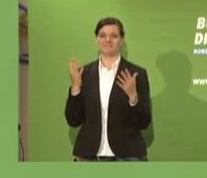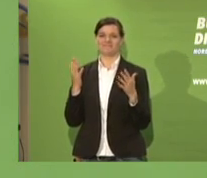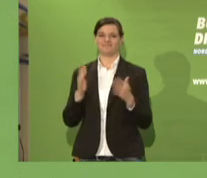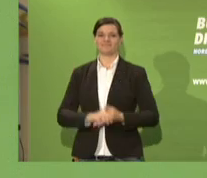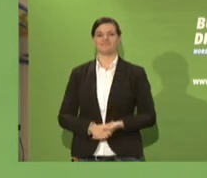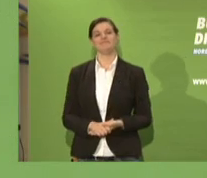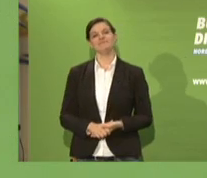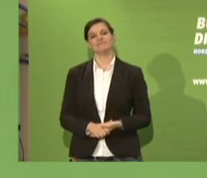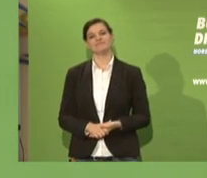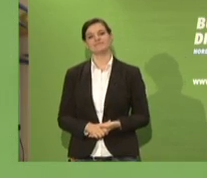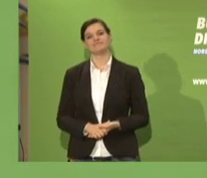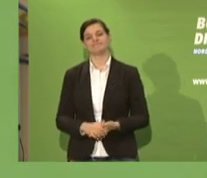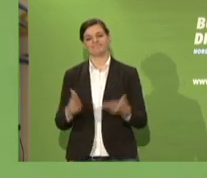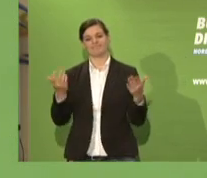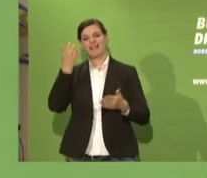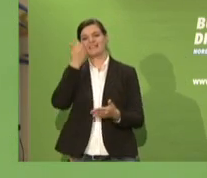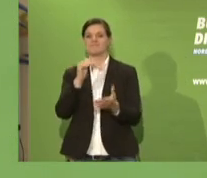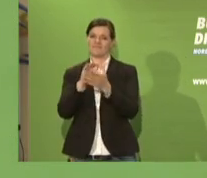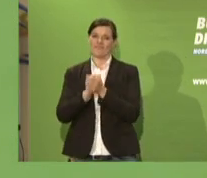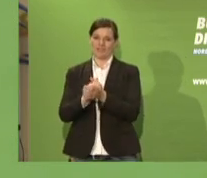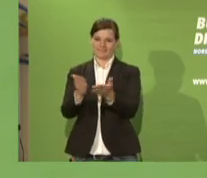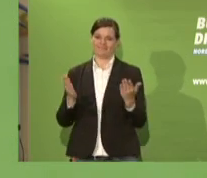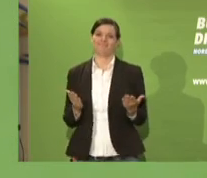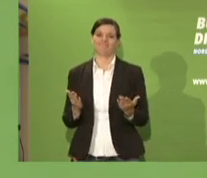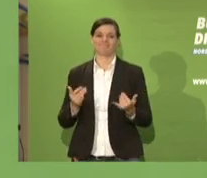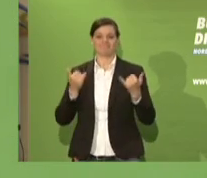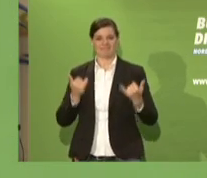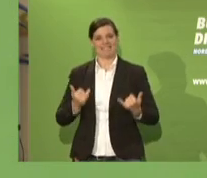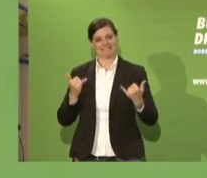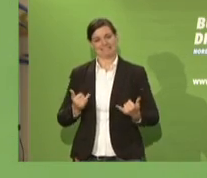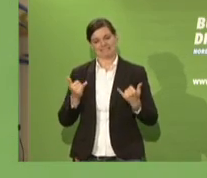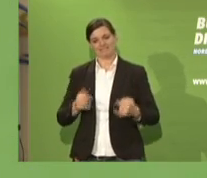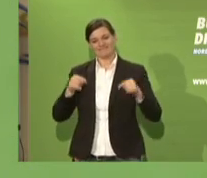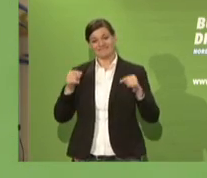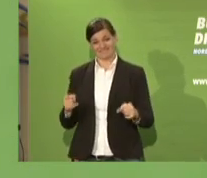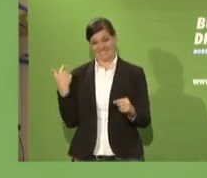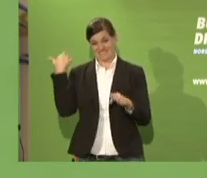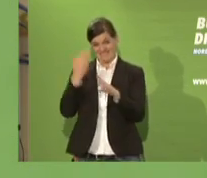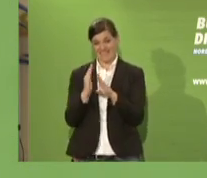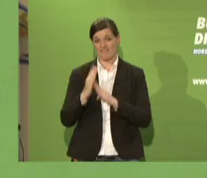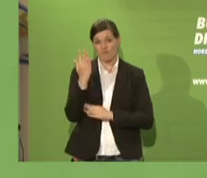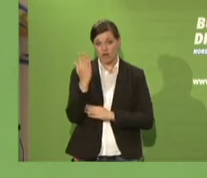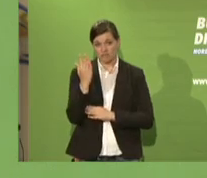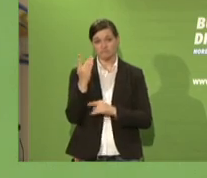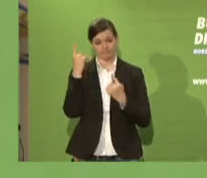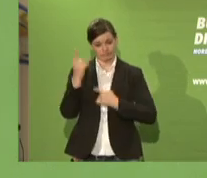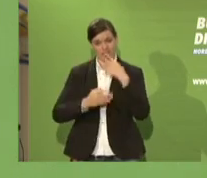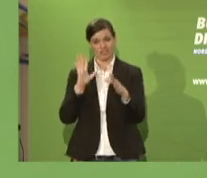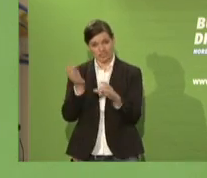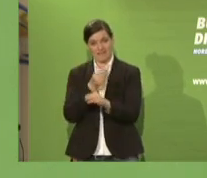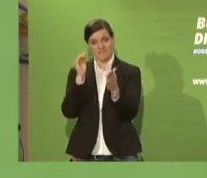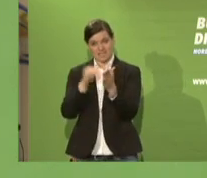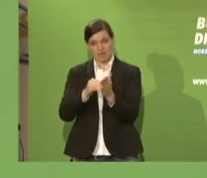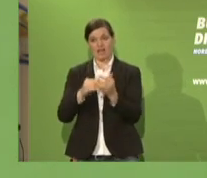Und jetzt, liebe Freundinnen und Freunde, jetzt steht es an, diese Erfolge in den Räten auch in reale Politik umzusetzen, denn genau